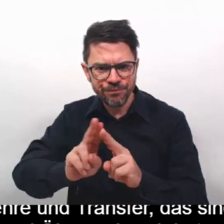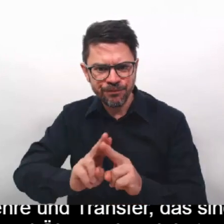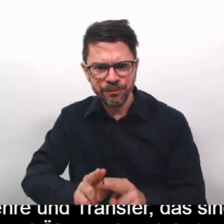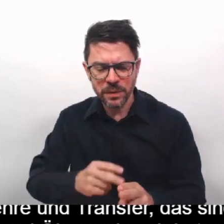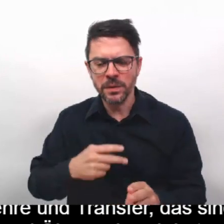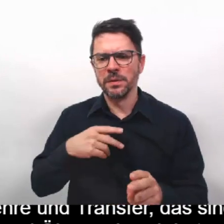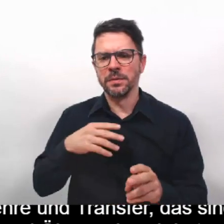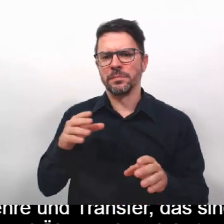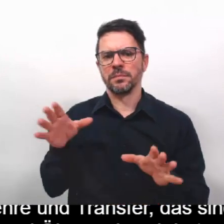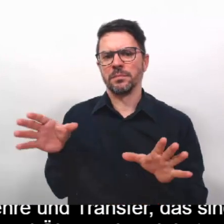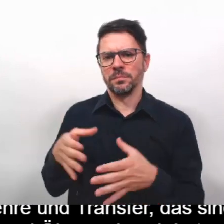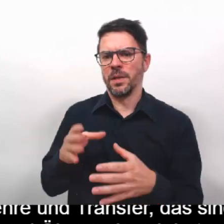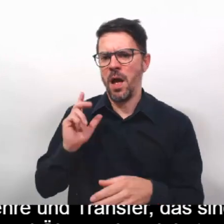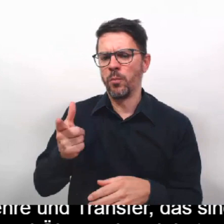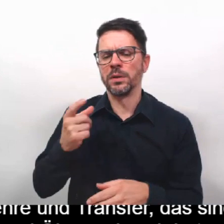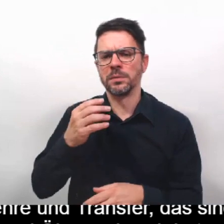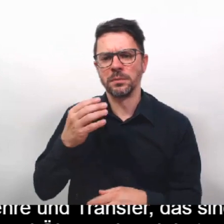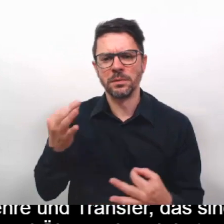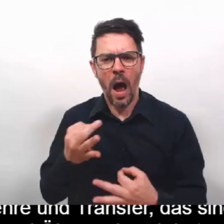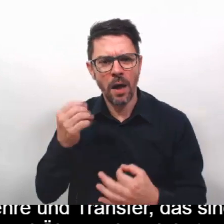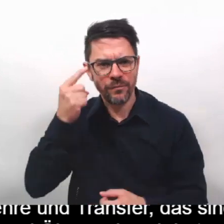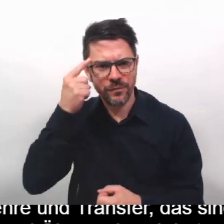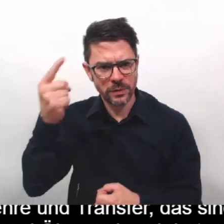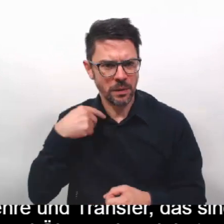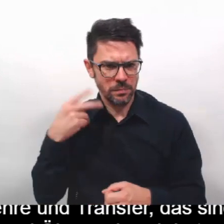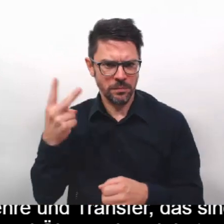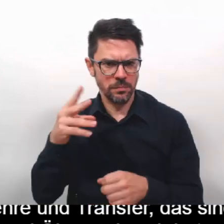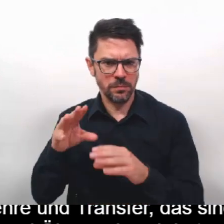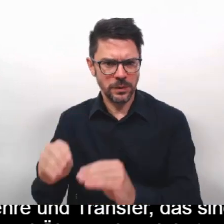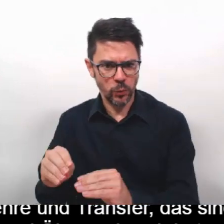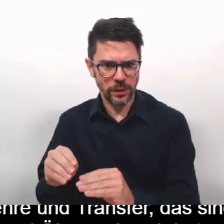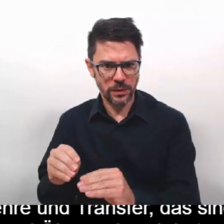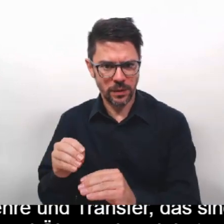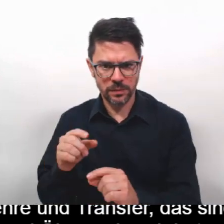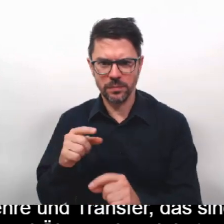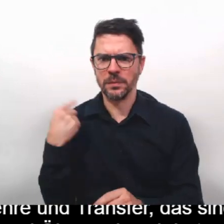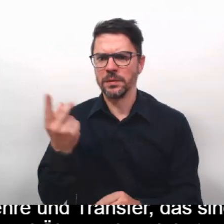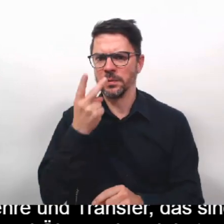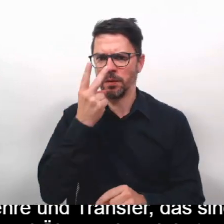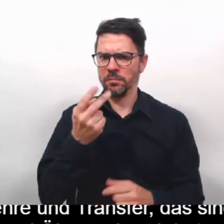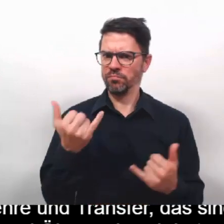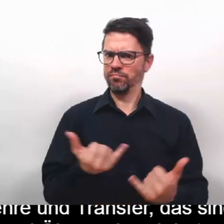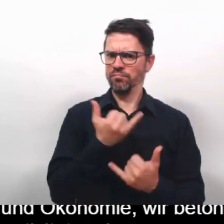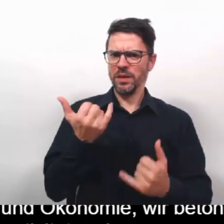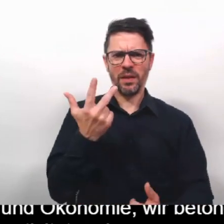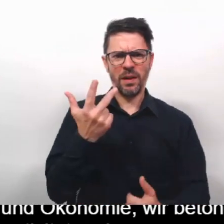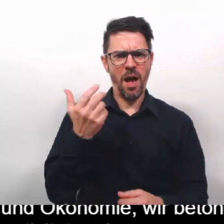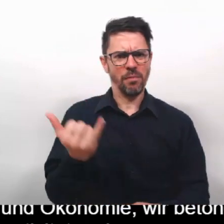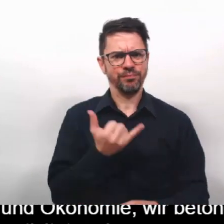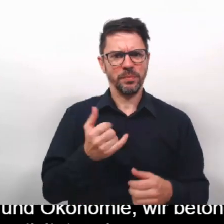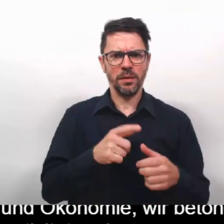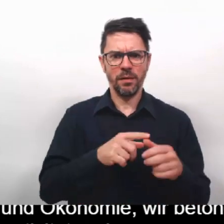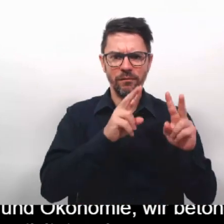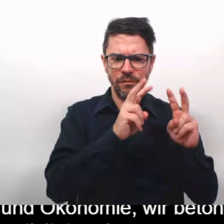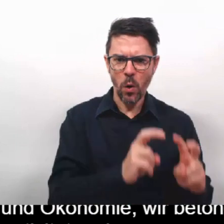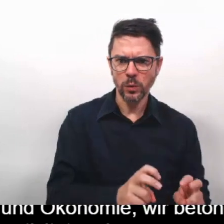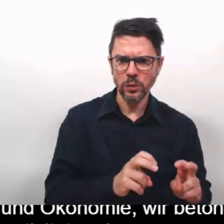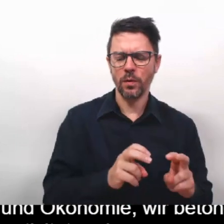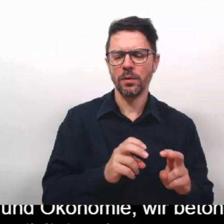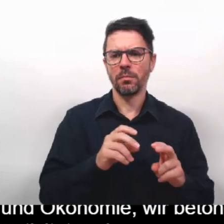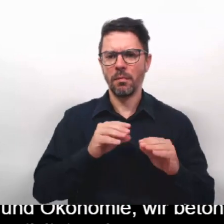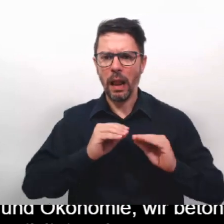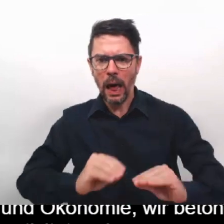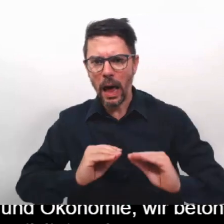digitale Kompetenz, die kommen natürlich mit dazu. Meine sehr geehrten Damen und Herren, im Mittelpunkt steht ein Wissenstransfer in die